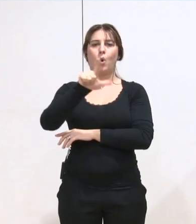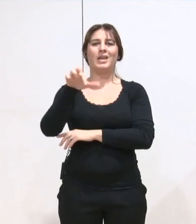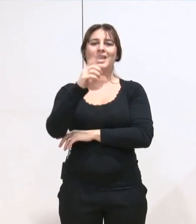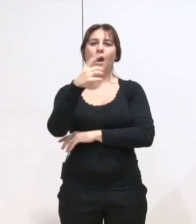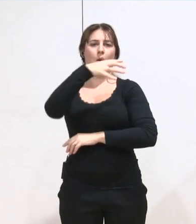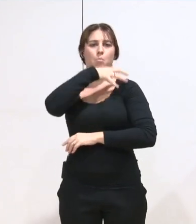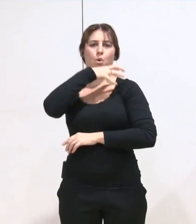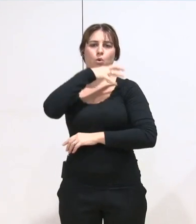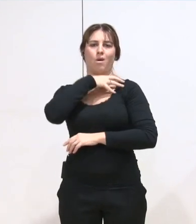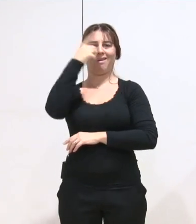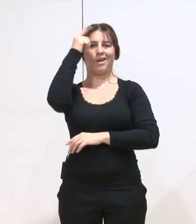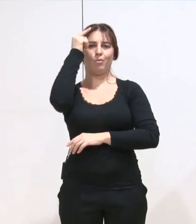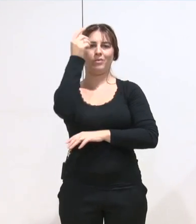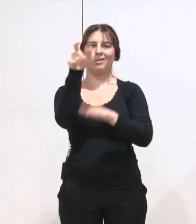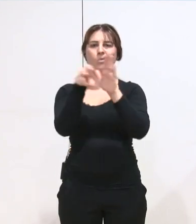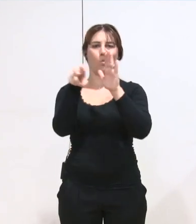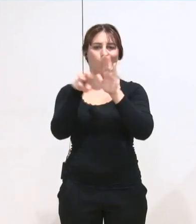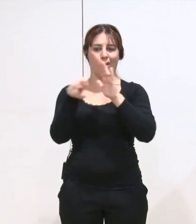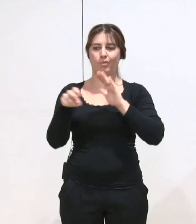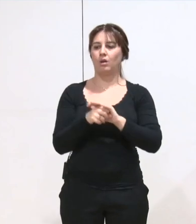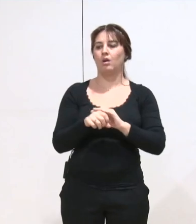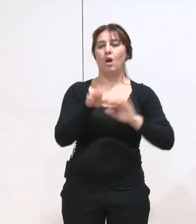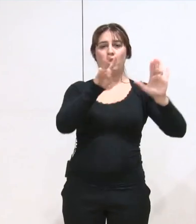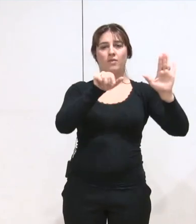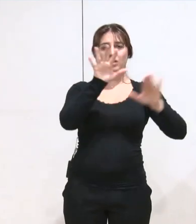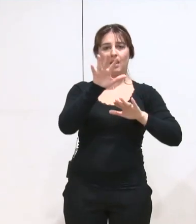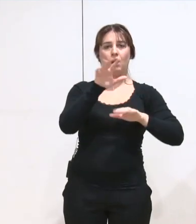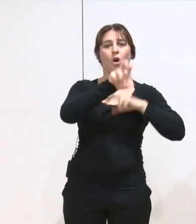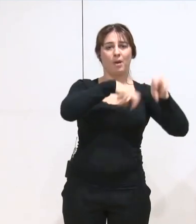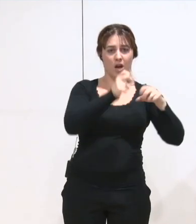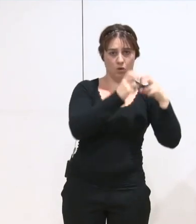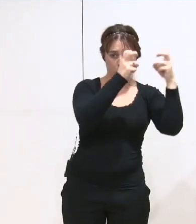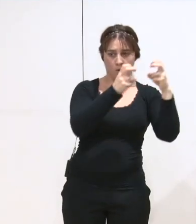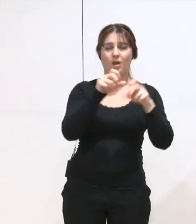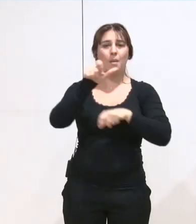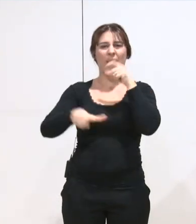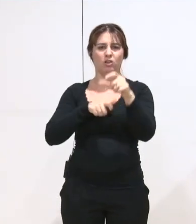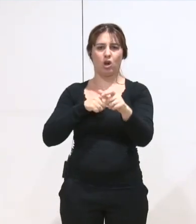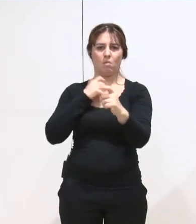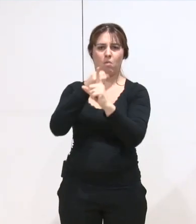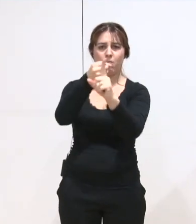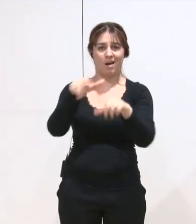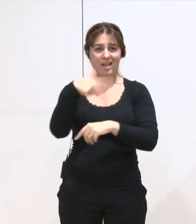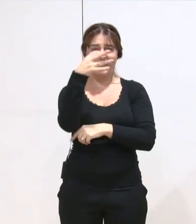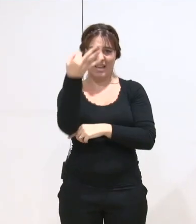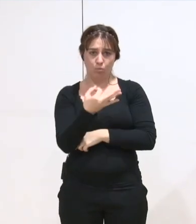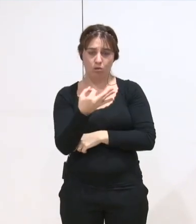Grenoble. Cambriolage plus 9,45%, atteinte aux personnes 13%,